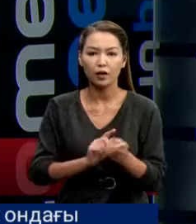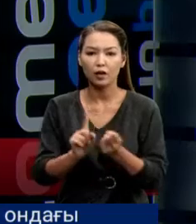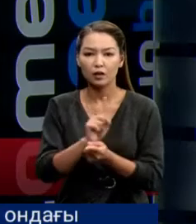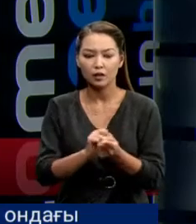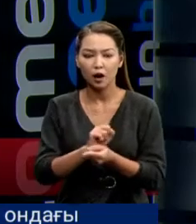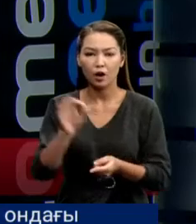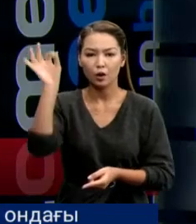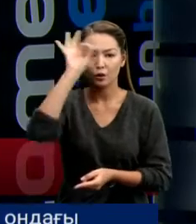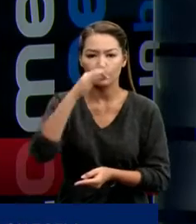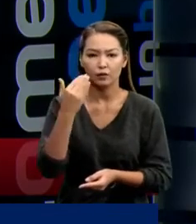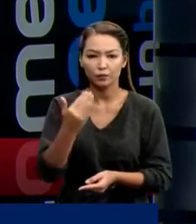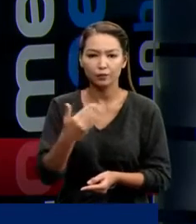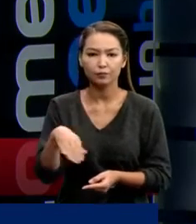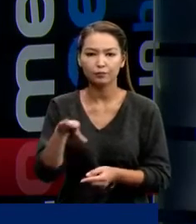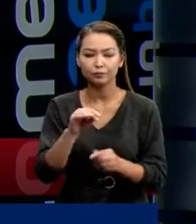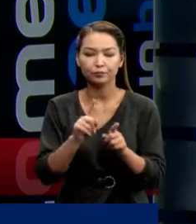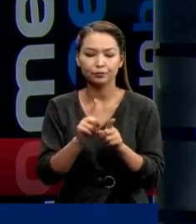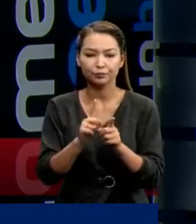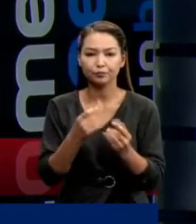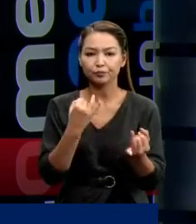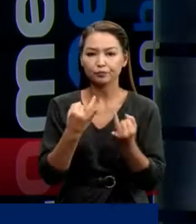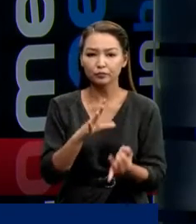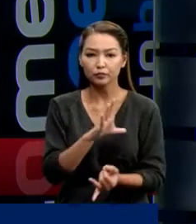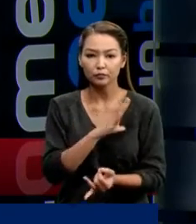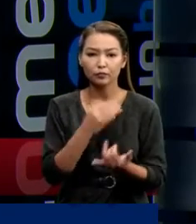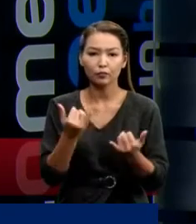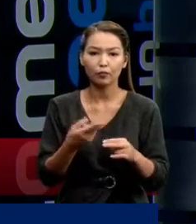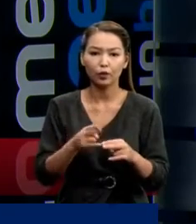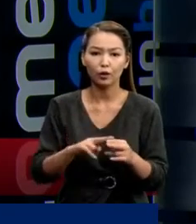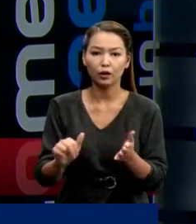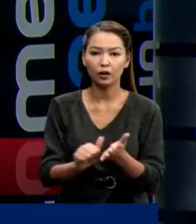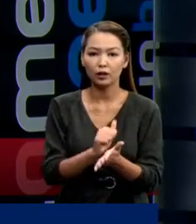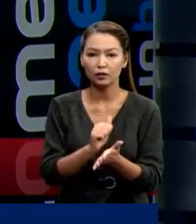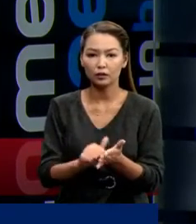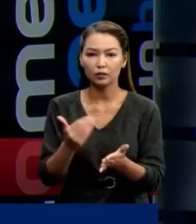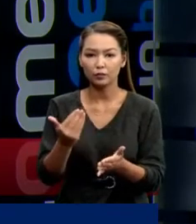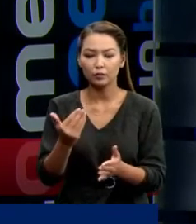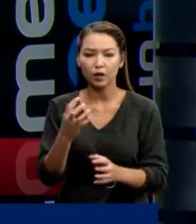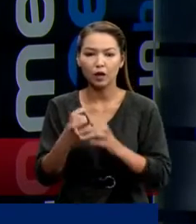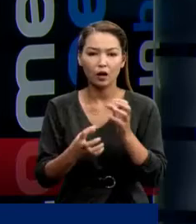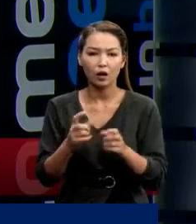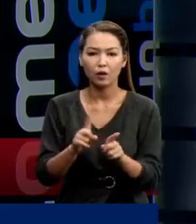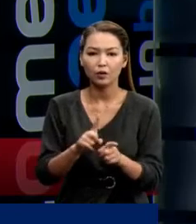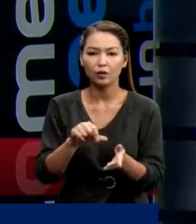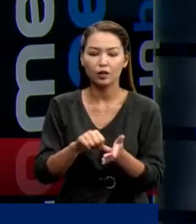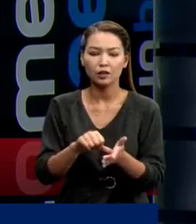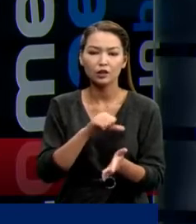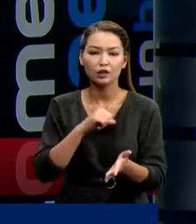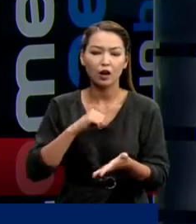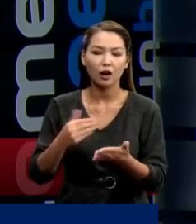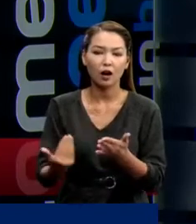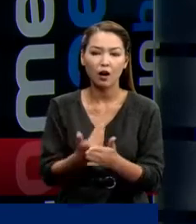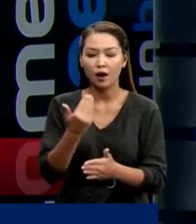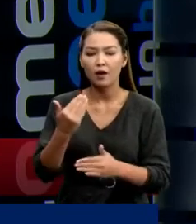трансформациясы туралы Астана мәлімдемесін қабылдады. Бұл құжат кеңесті халықаралық ұйым ретінде жаңа деңгейге көтереді.